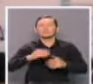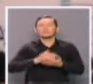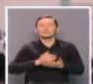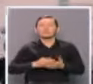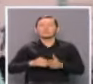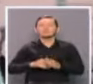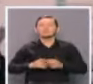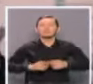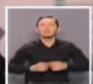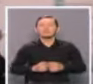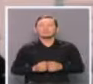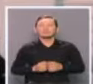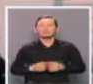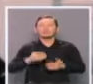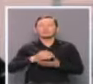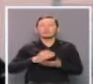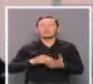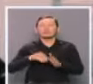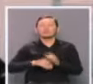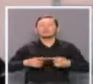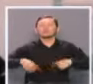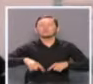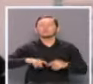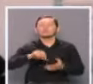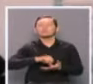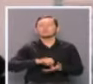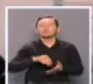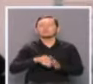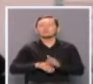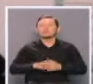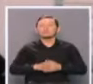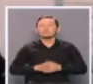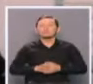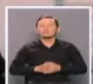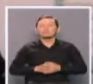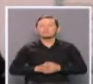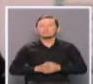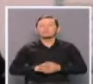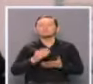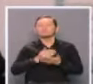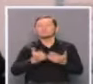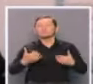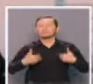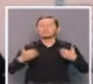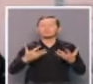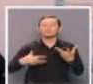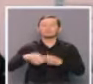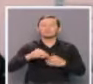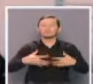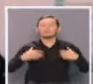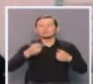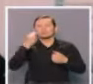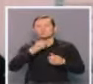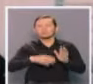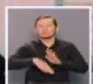жатыр. Өз командама да жігіттерге де бәріне сәттілік тілеймін. Жарысқа қатысушылардың бәріне сәттілік тілейміз. Жеңіс күндеріміз көп